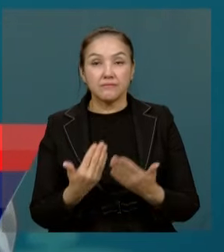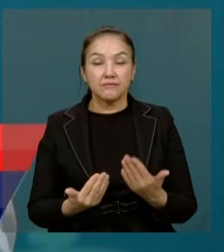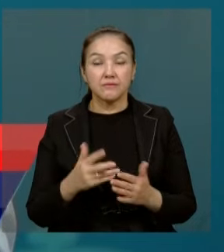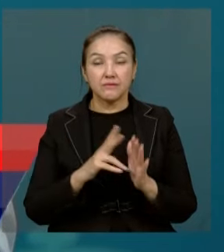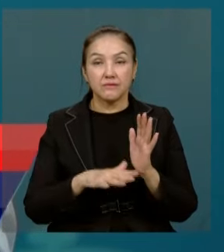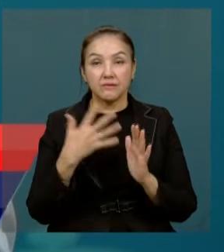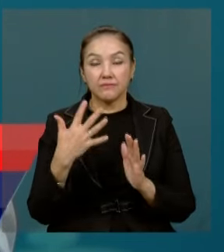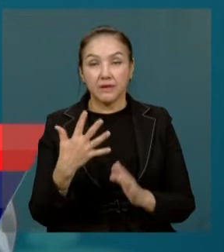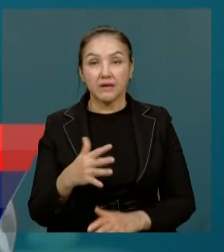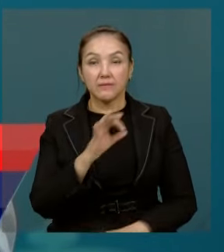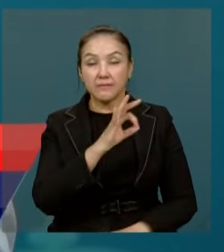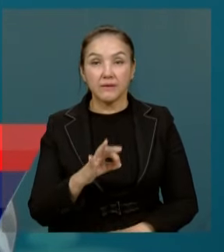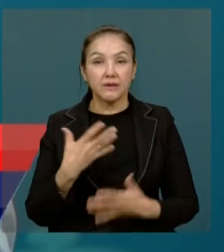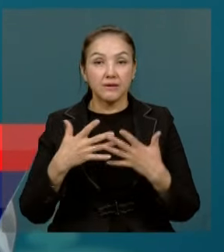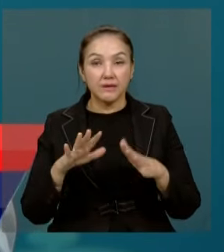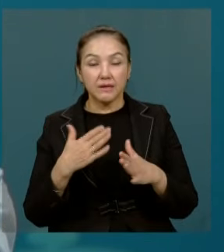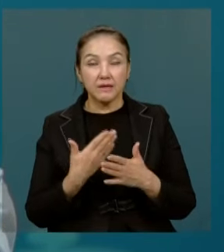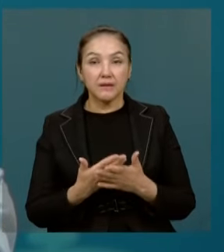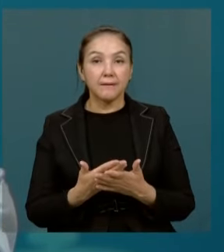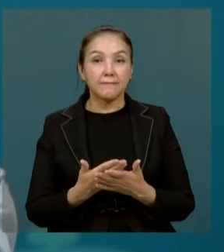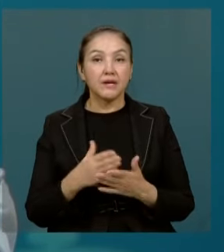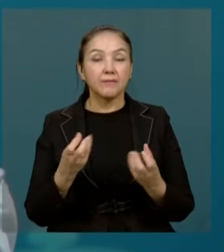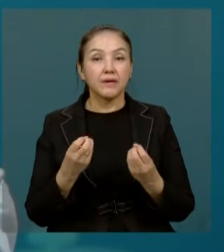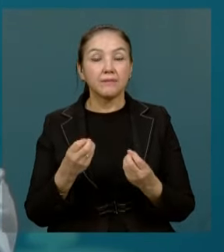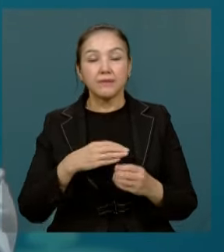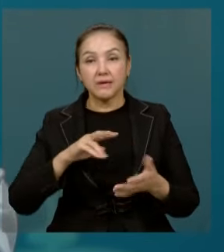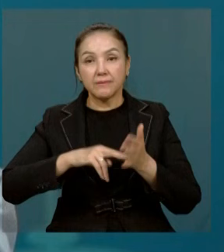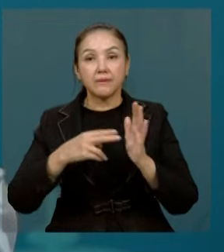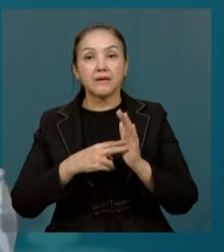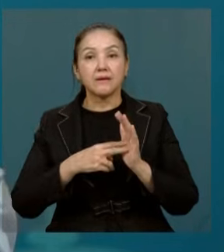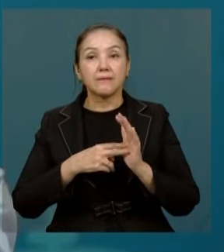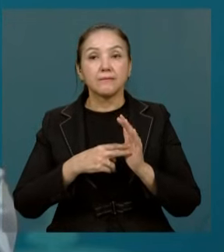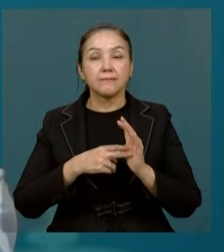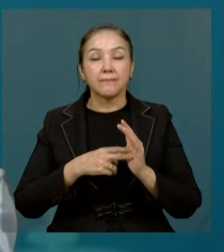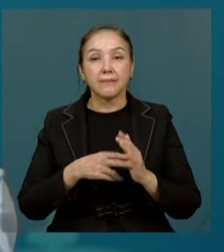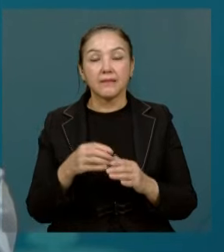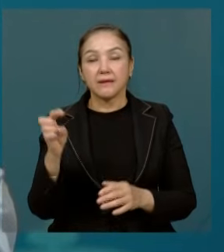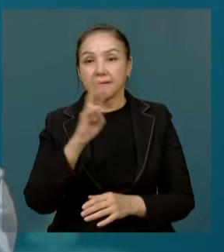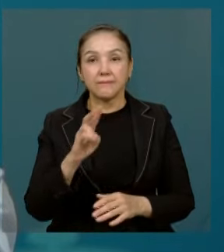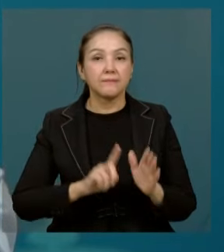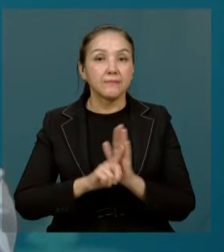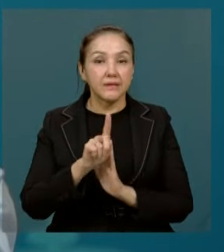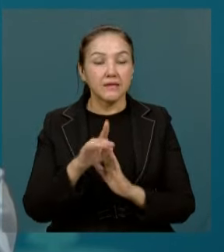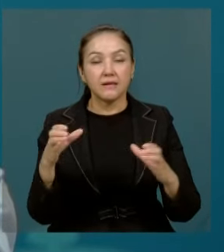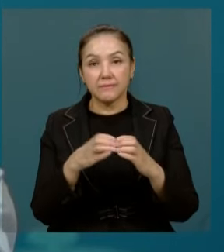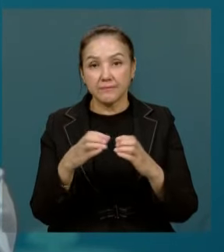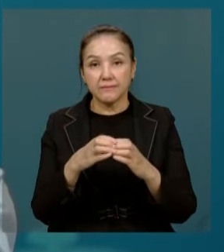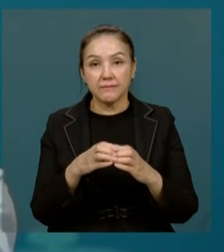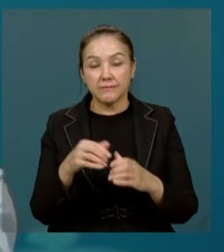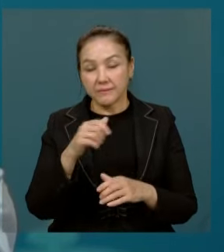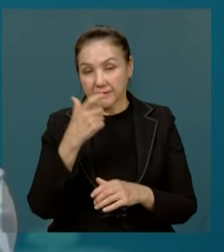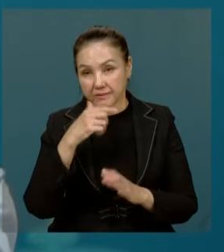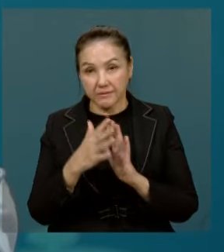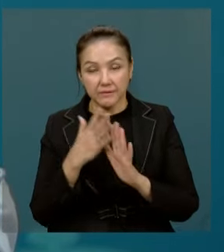85% уже завершены на 85% мы планируем в Данный проект это в свою